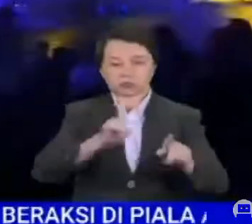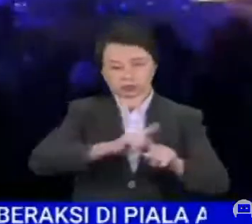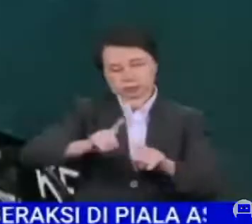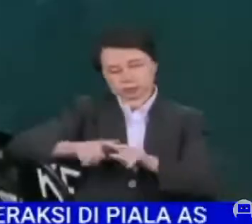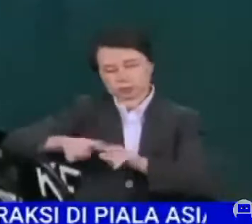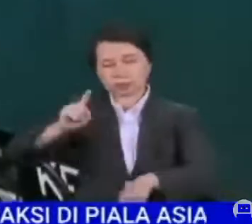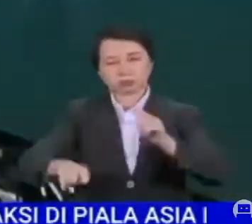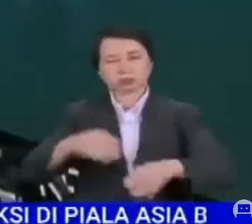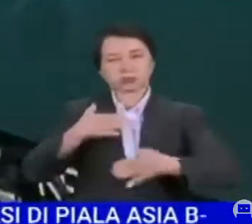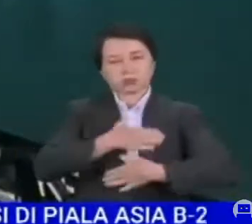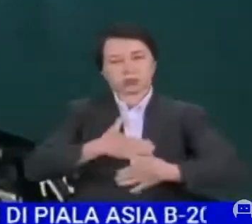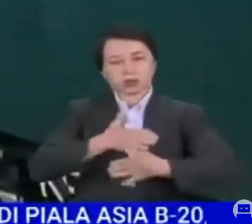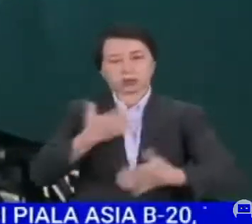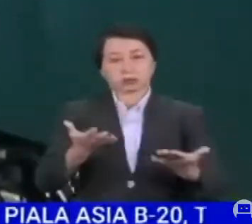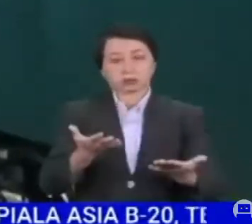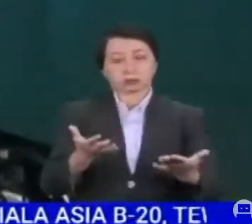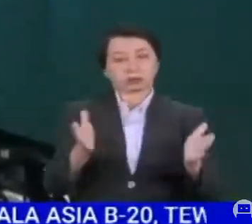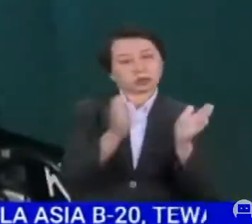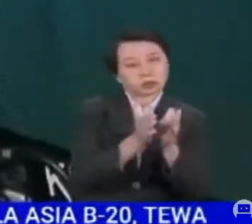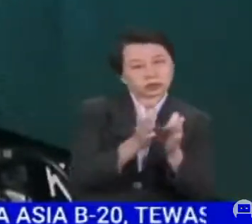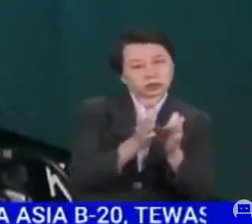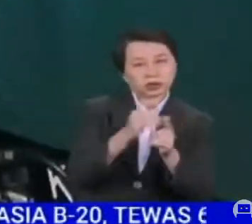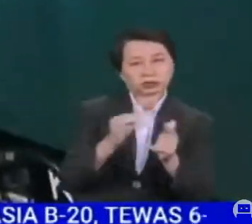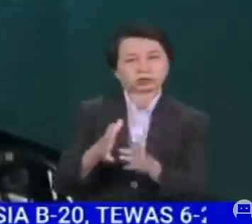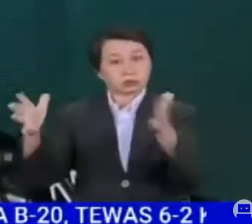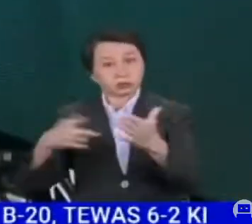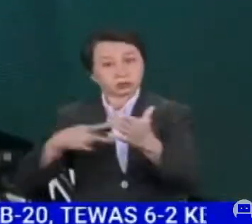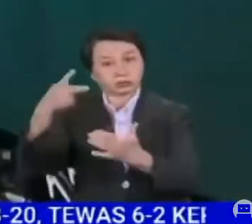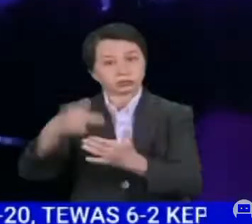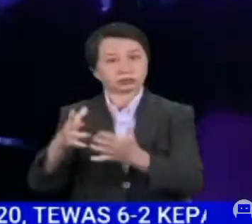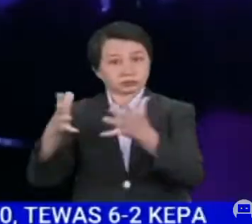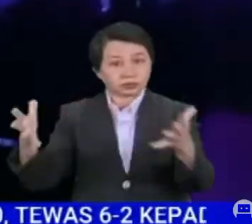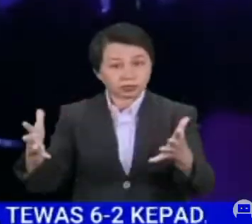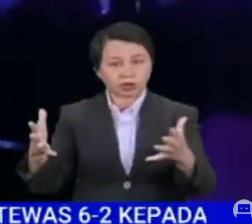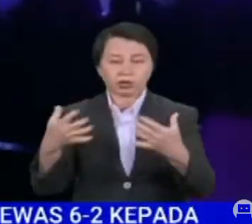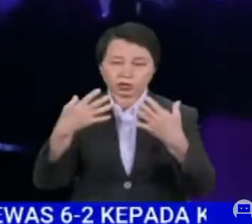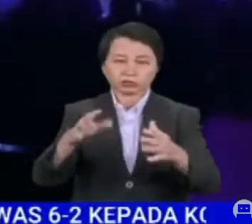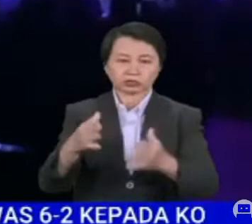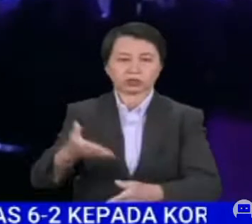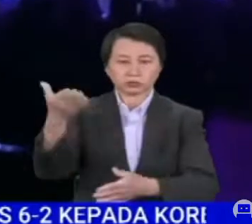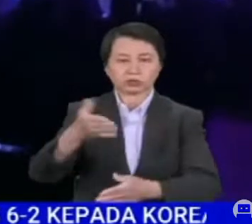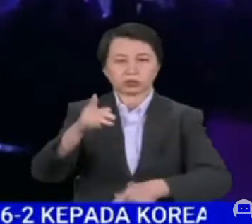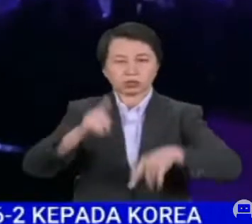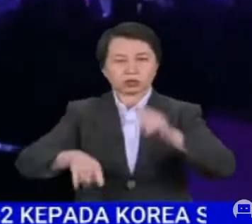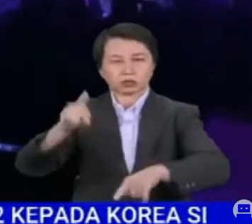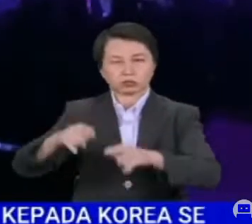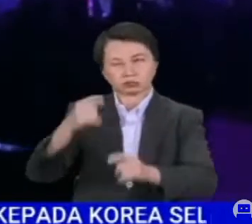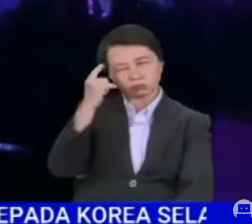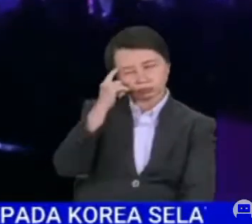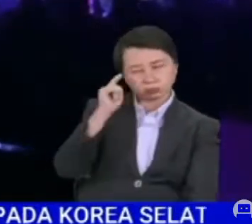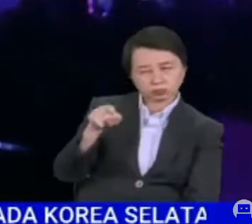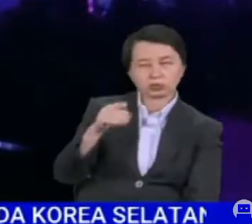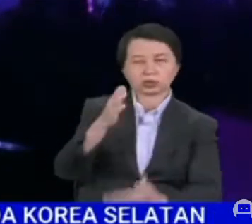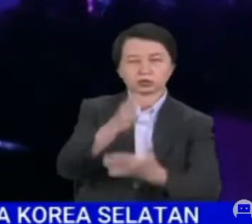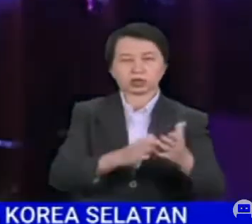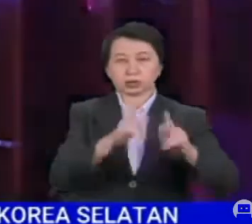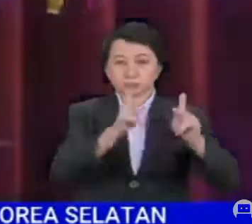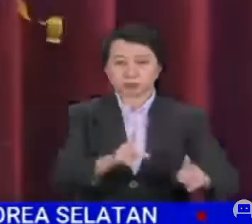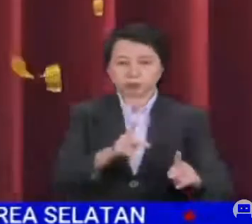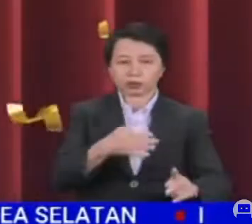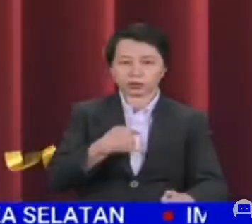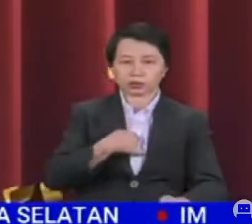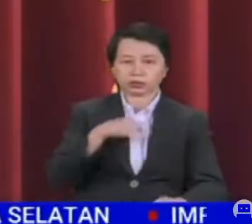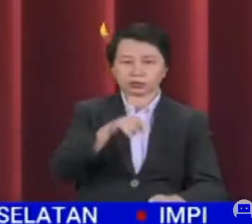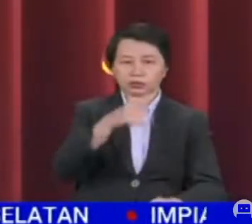acara hiburan sama ada berskala kecil mahupun mega. Namun ia telah mengundang pelbagai persepsi termasuk setengah pihak yang